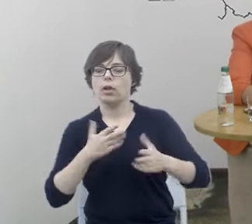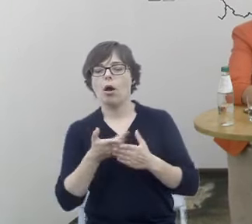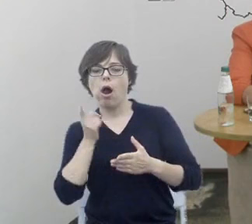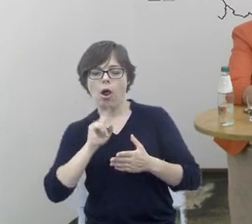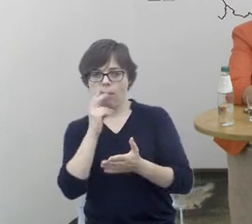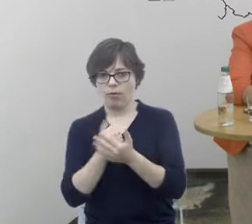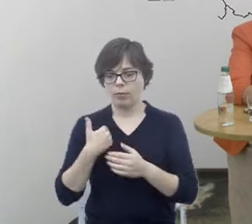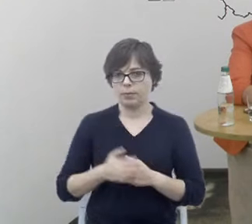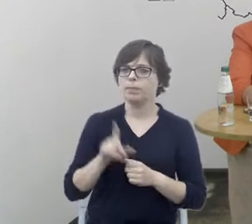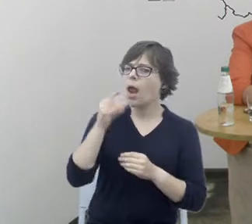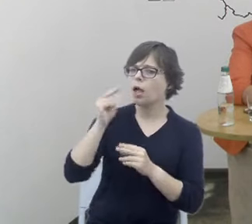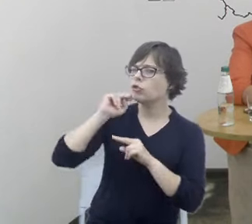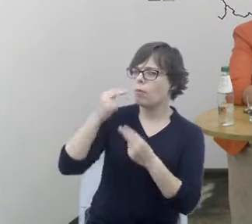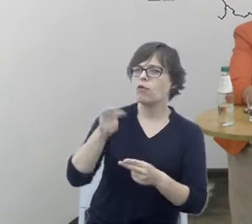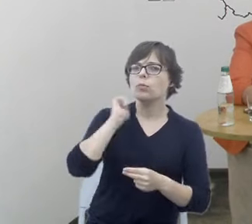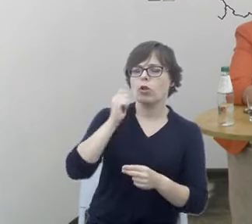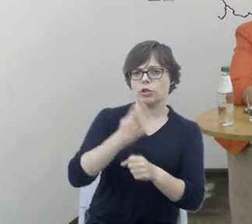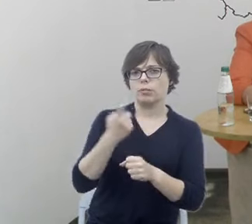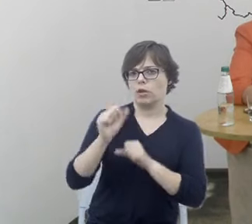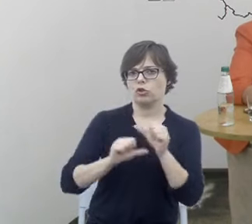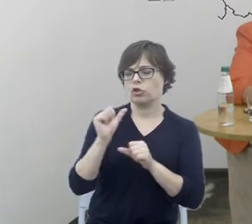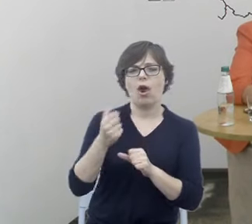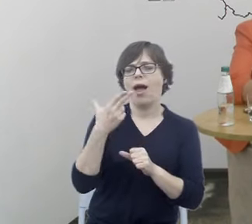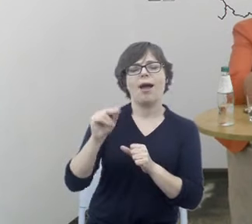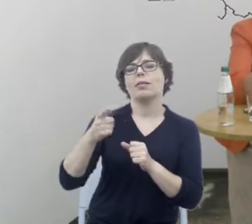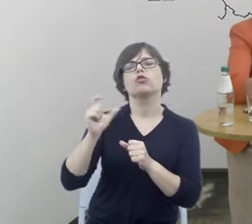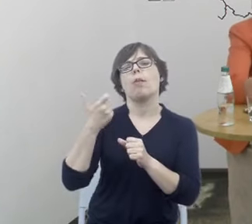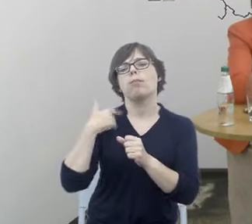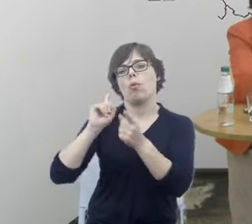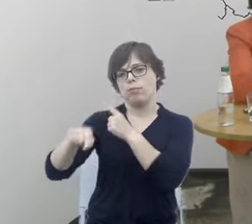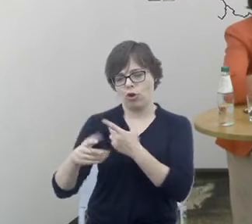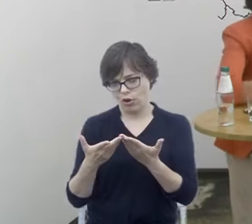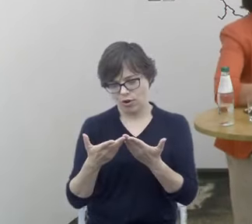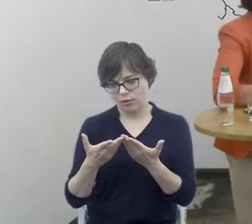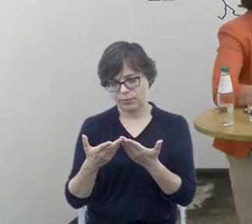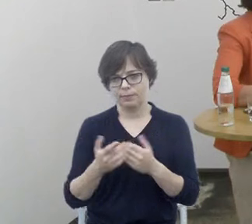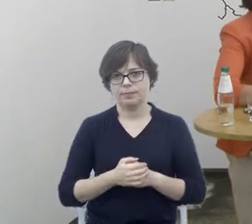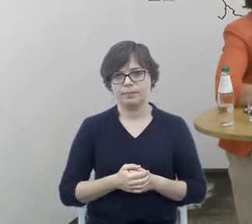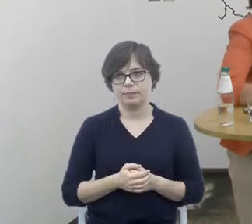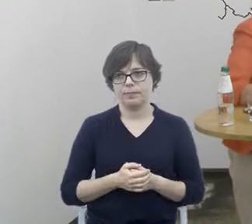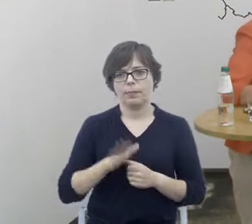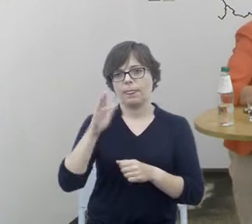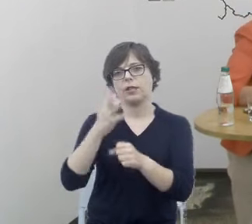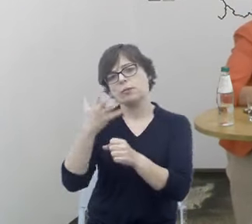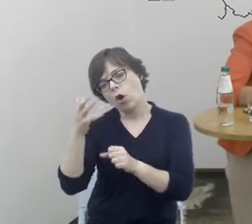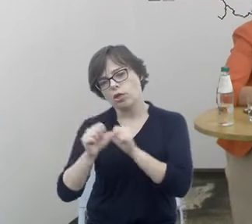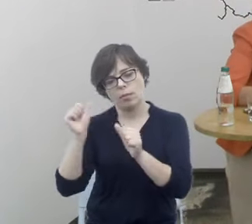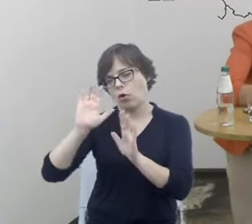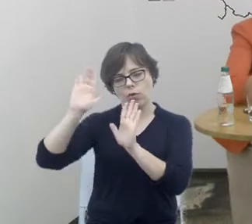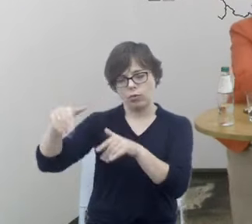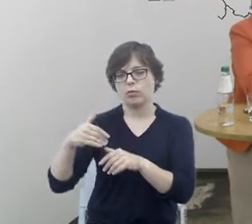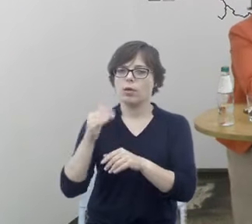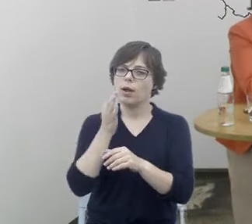do zbrodni w 1941 roku, a nie do tego, co się tam działo w 1945 roku i